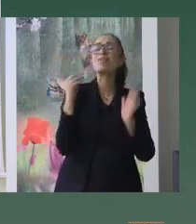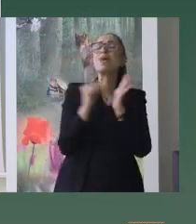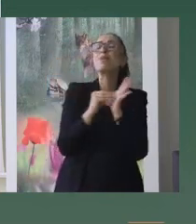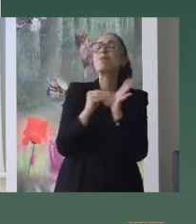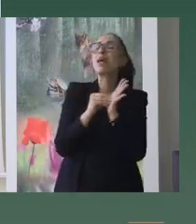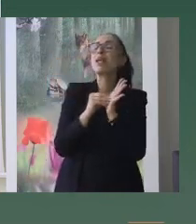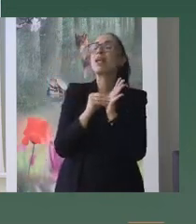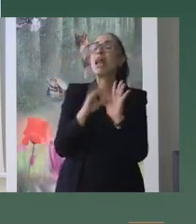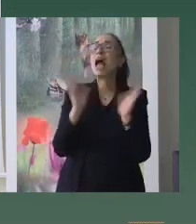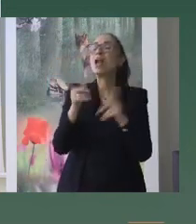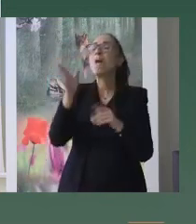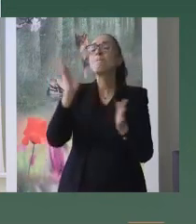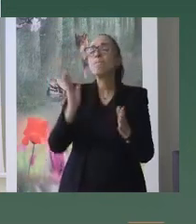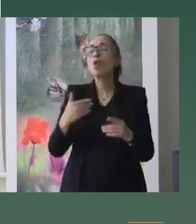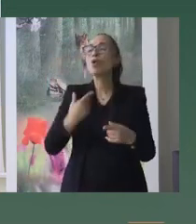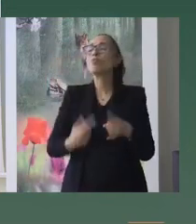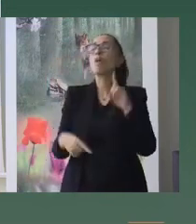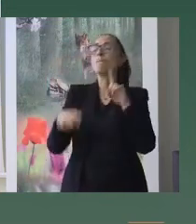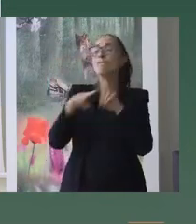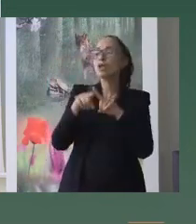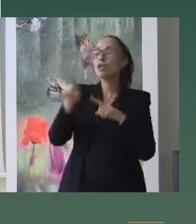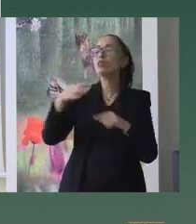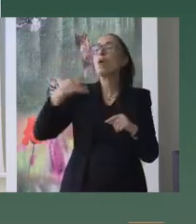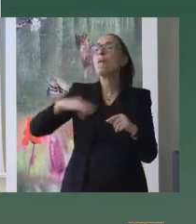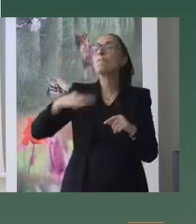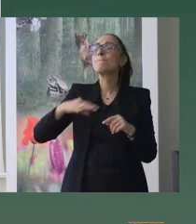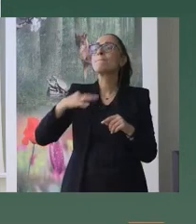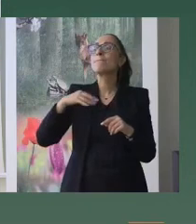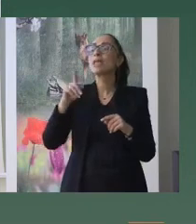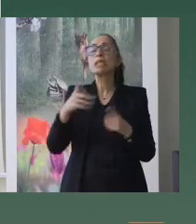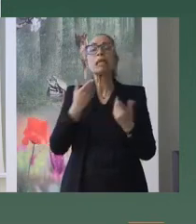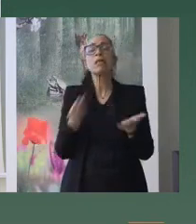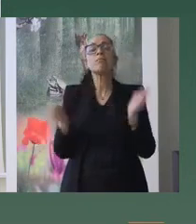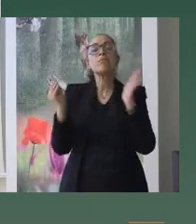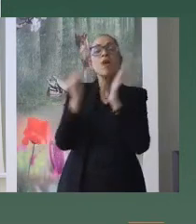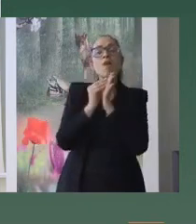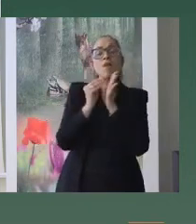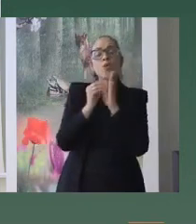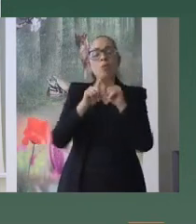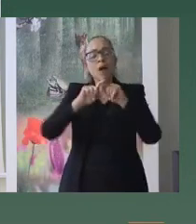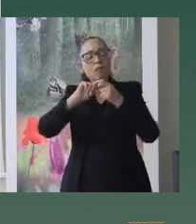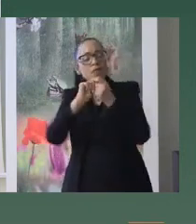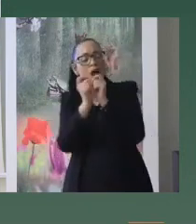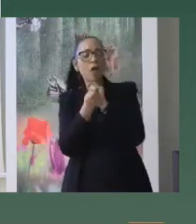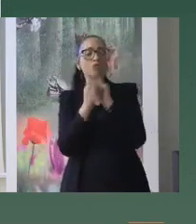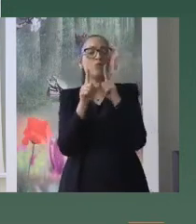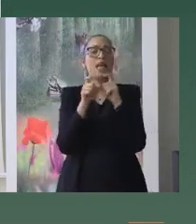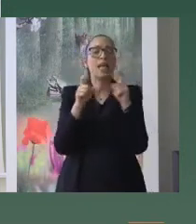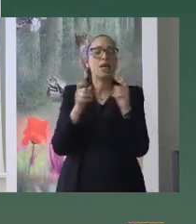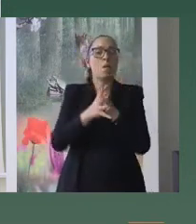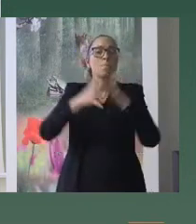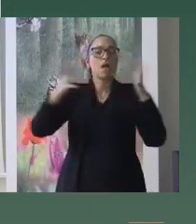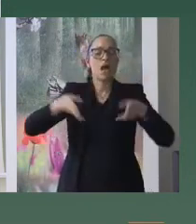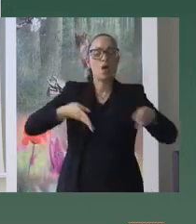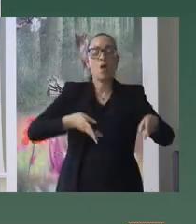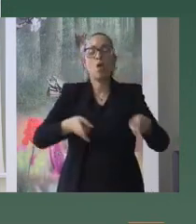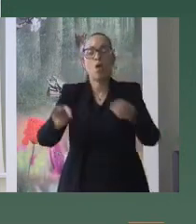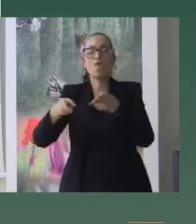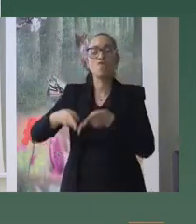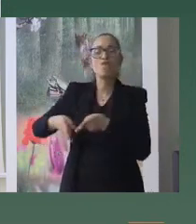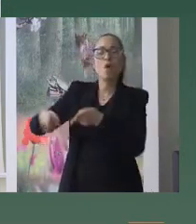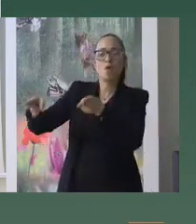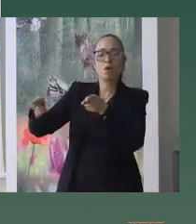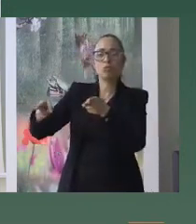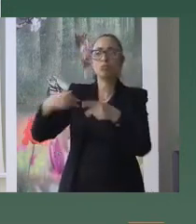Για το μοντέλο, αν μπορούμε να προσθέσουμε το πράσινο που έχει χαθεί ή να προσθέσουμε υλικά, να αλλάξουμε υλικά στις μεγάλες λεωφόρους που έχουν τη